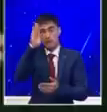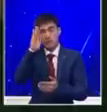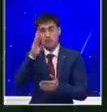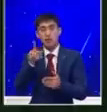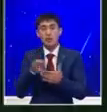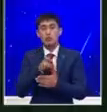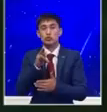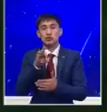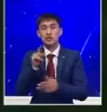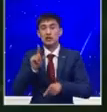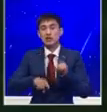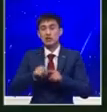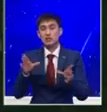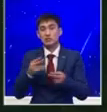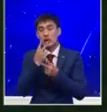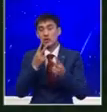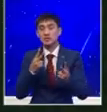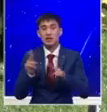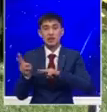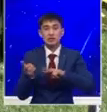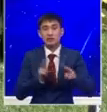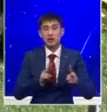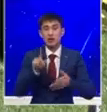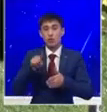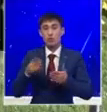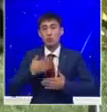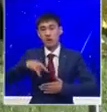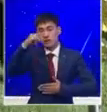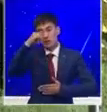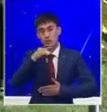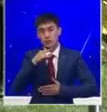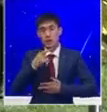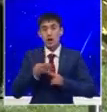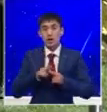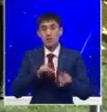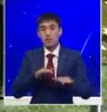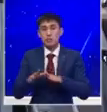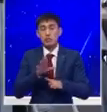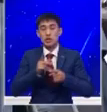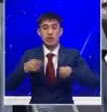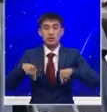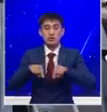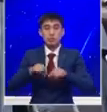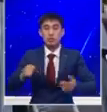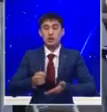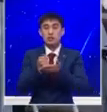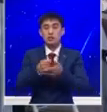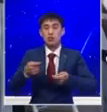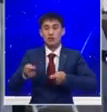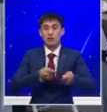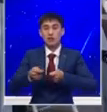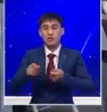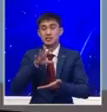родителями и воспитателям представил публике танцевальный номер мин казах отметим Мероприятие было организовано при поддержке управления